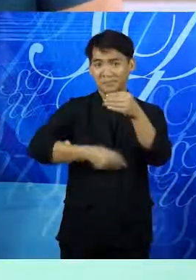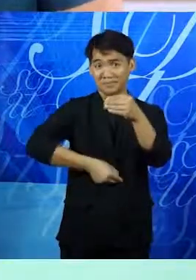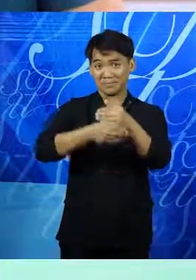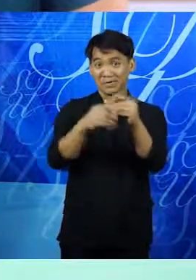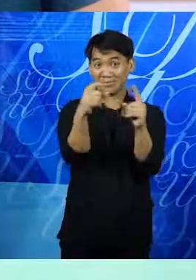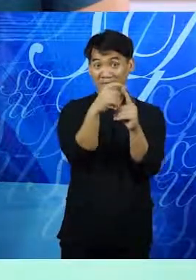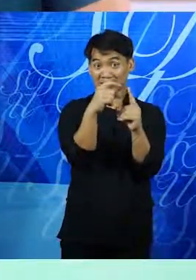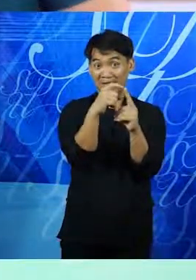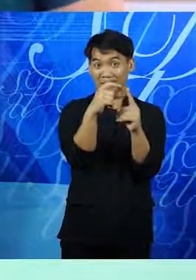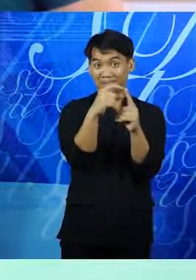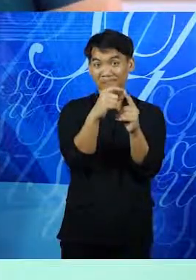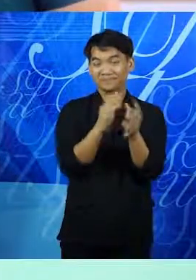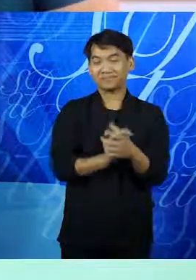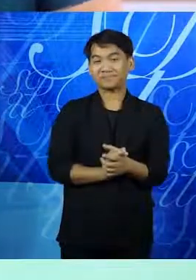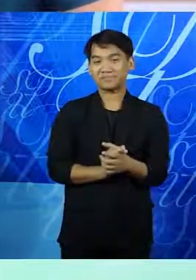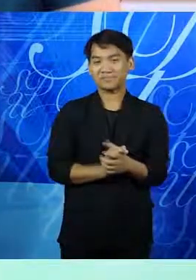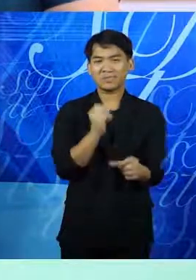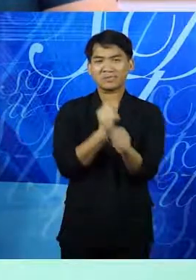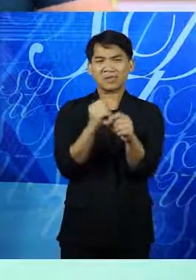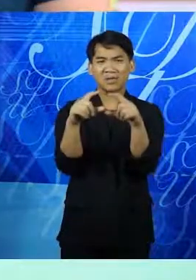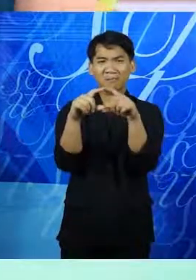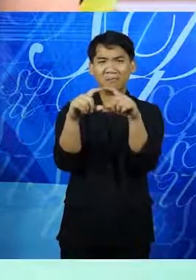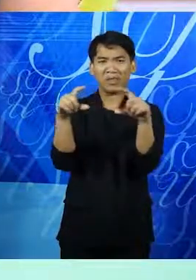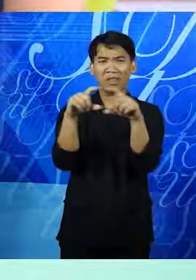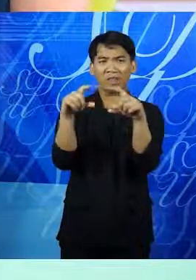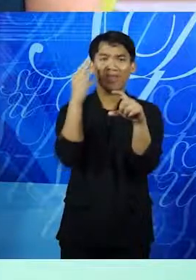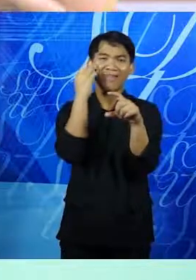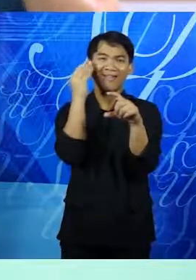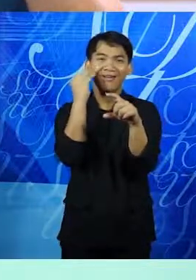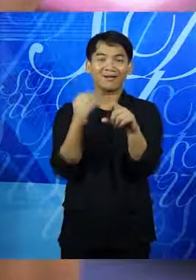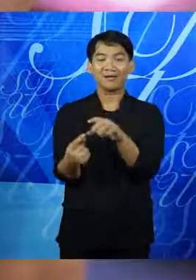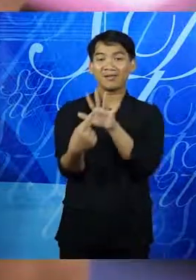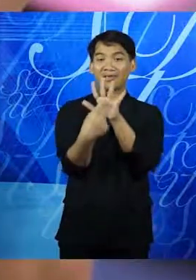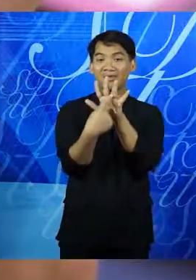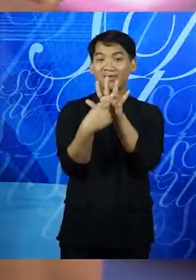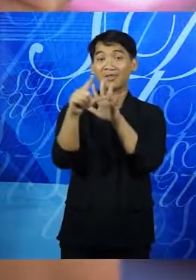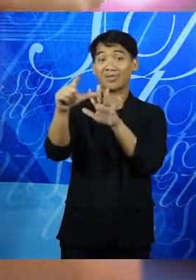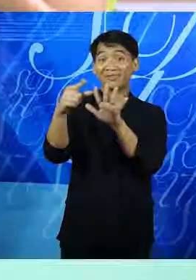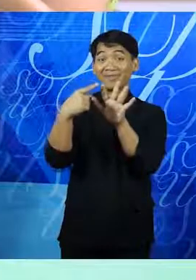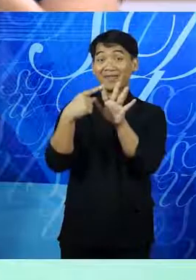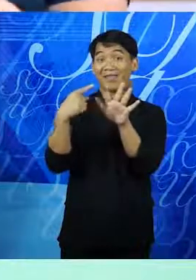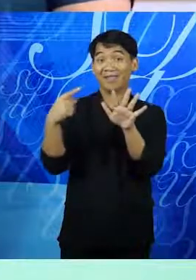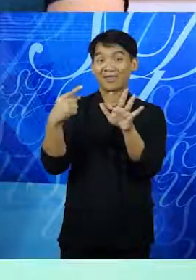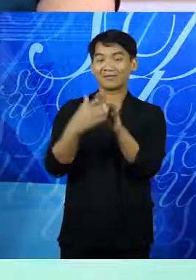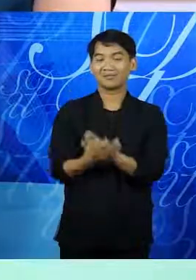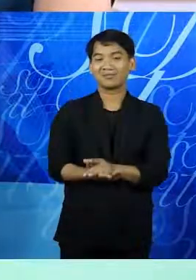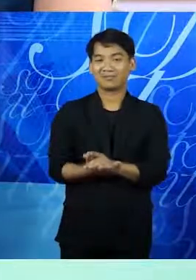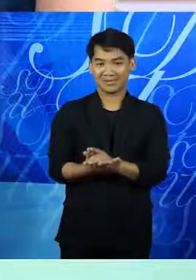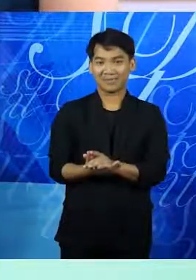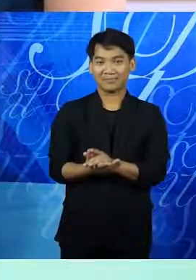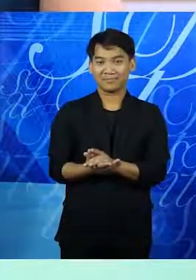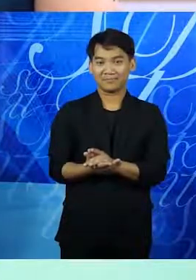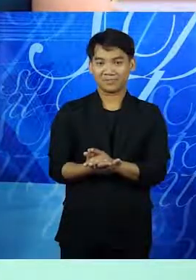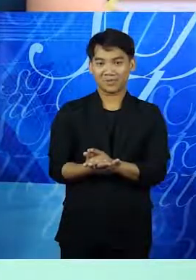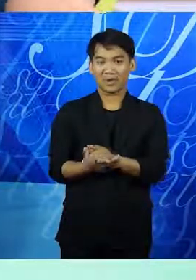ำนี้ลงไปในแผ่นนะคะคำว่าและนะคะคำว่าและเนี่ยนะคะวางไว้ตรง